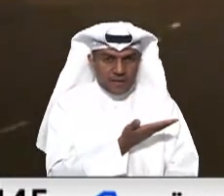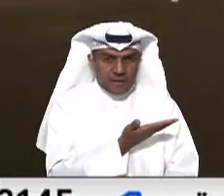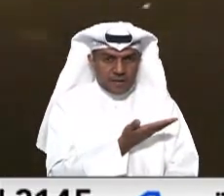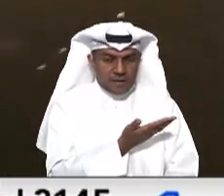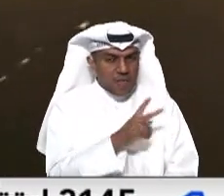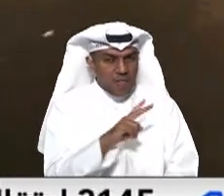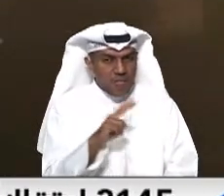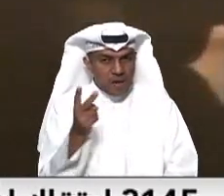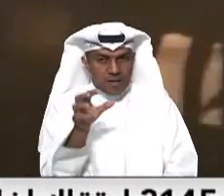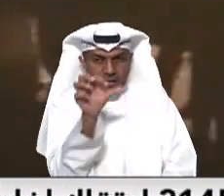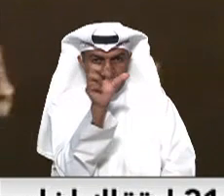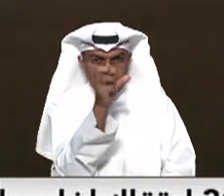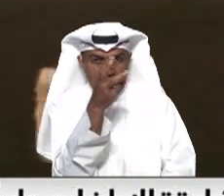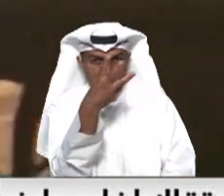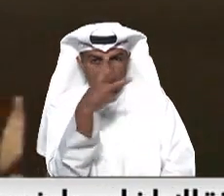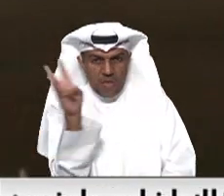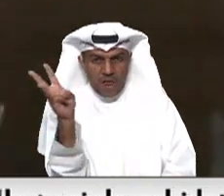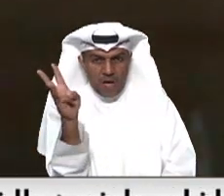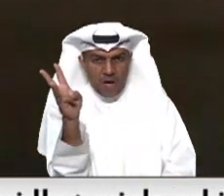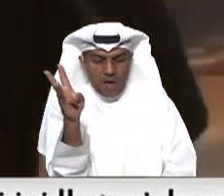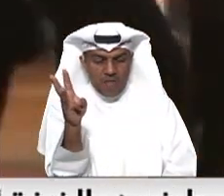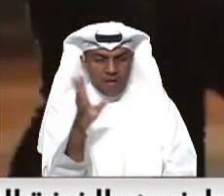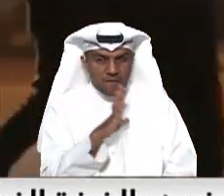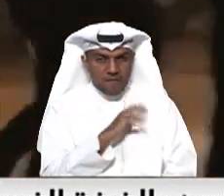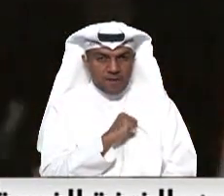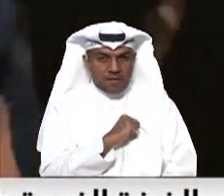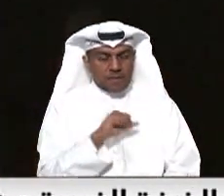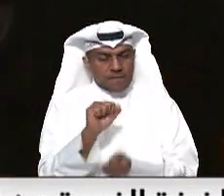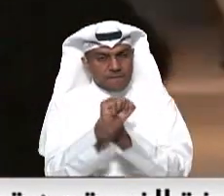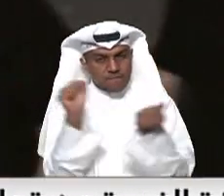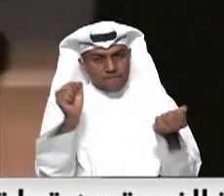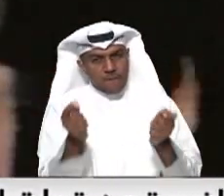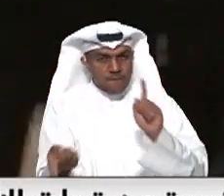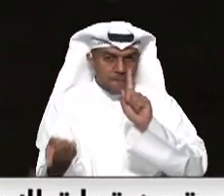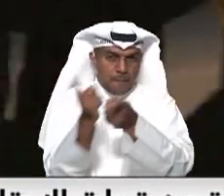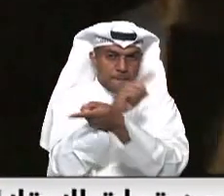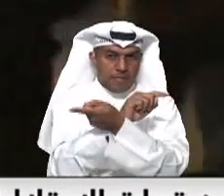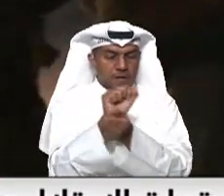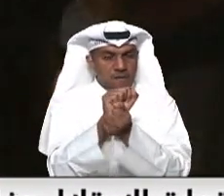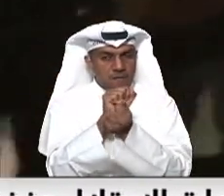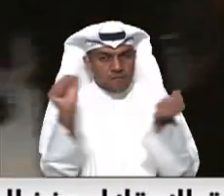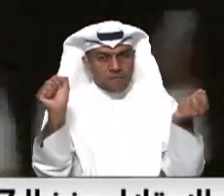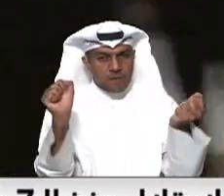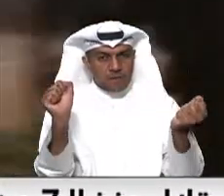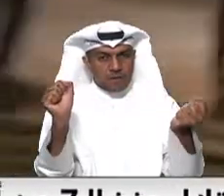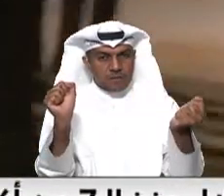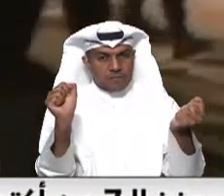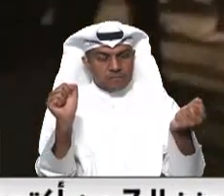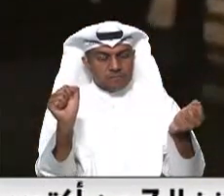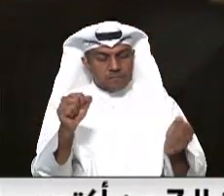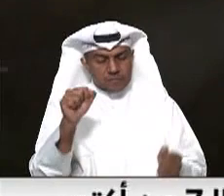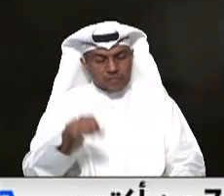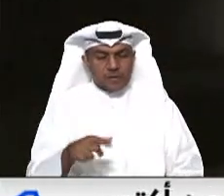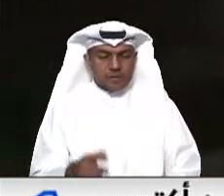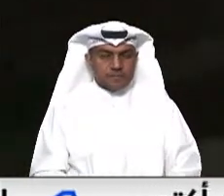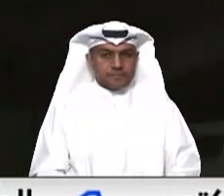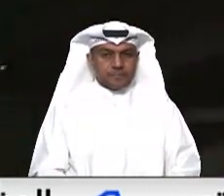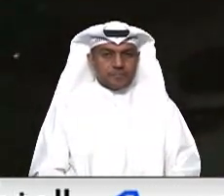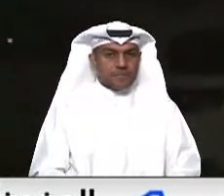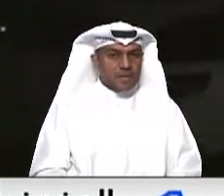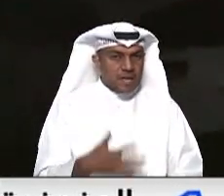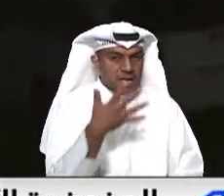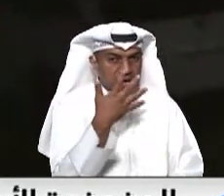مقابل 39 أسيرا فلسطينيا في الجزء الثاني من الاتفاقية التي تشمل إطلاق سراح